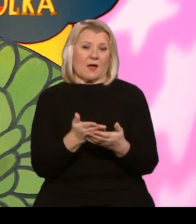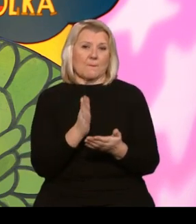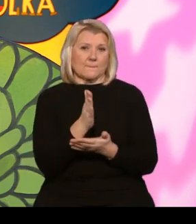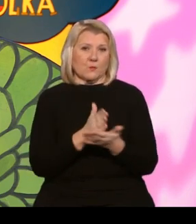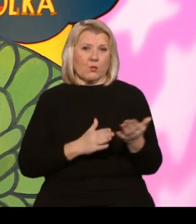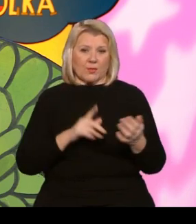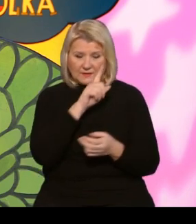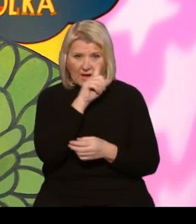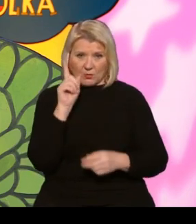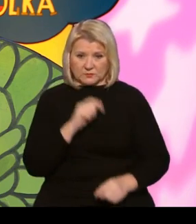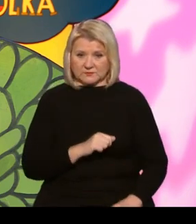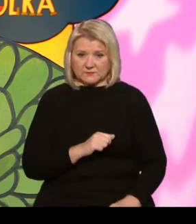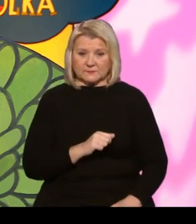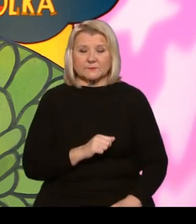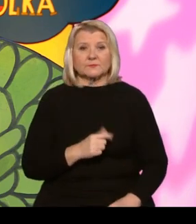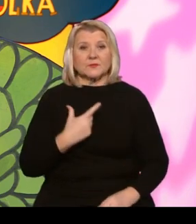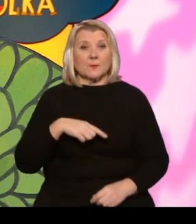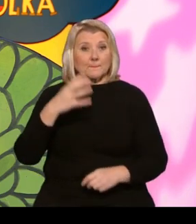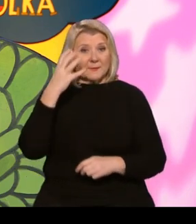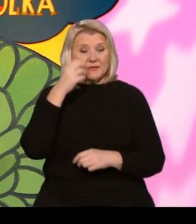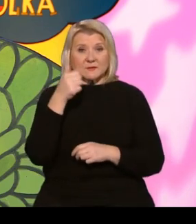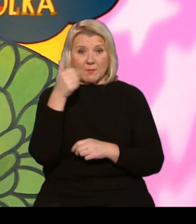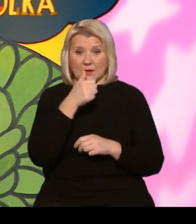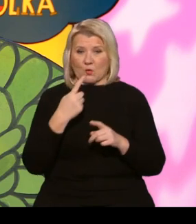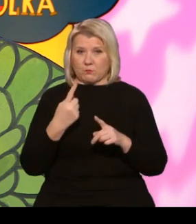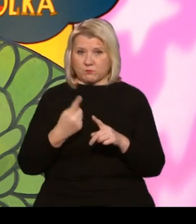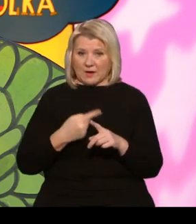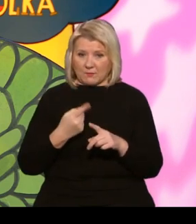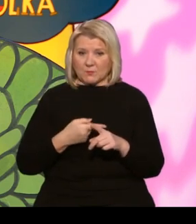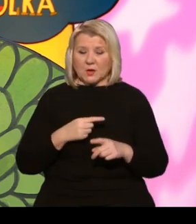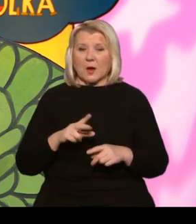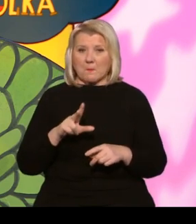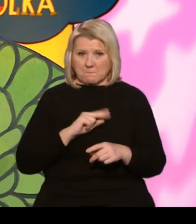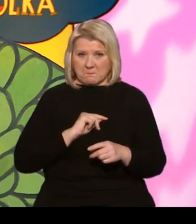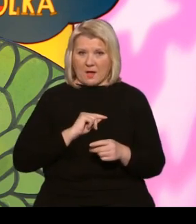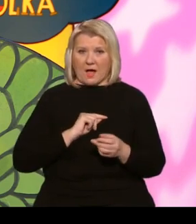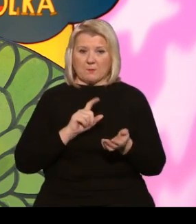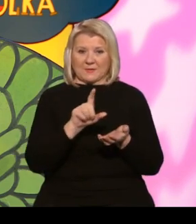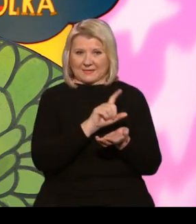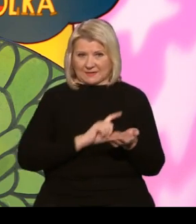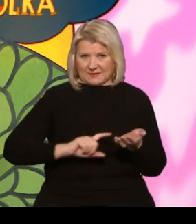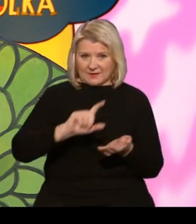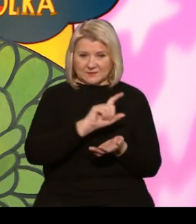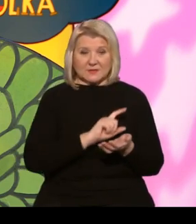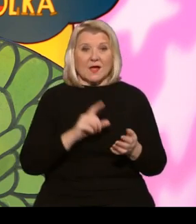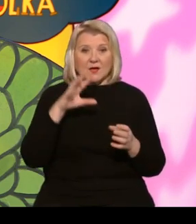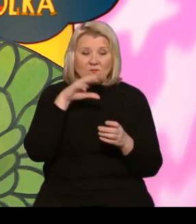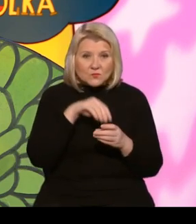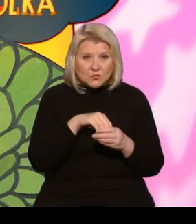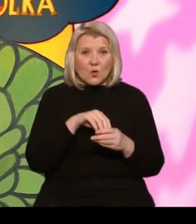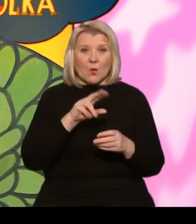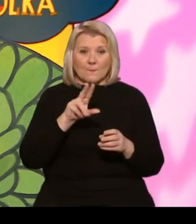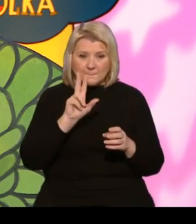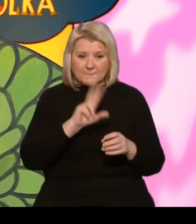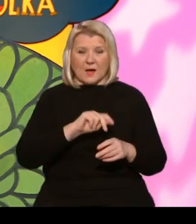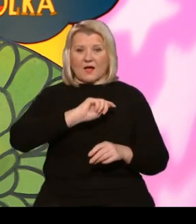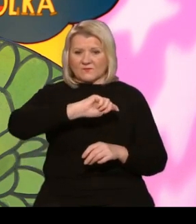princ jménem Brambůrek, na draka mám kastrůlek a v kastrůlku